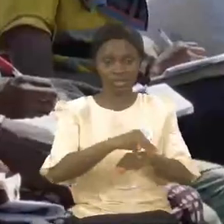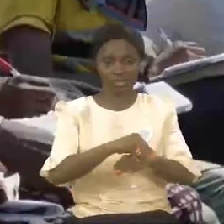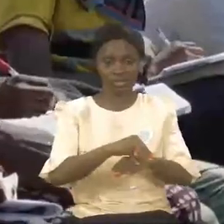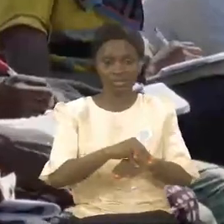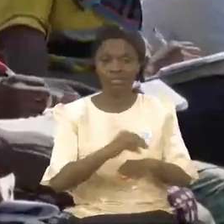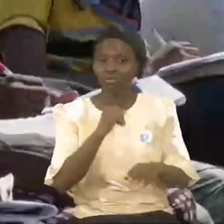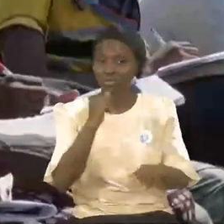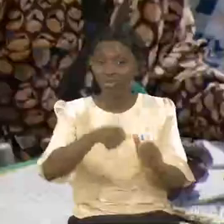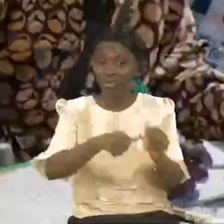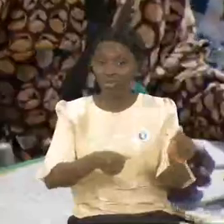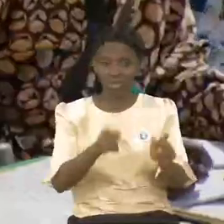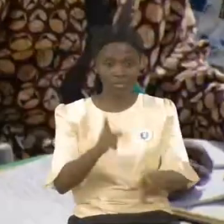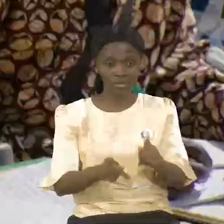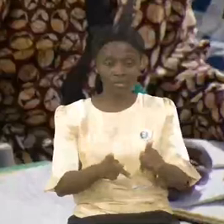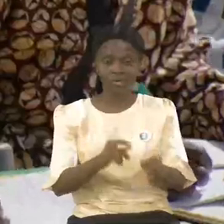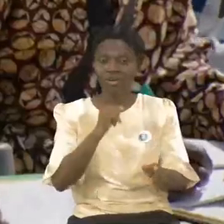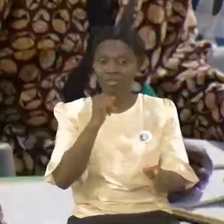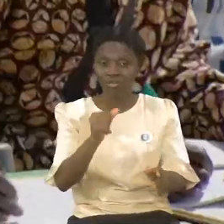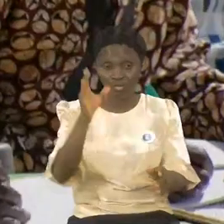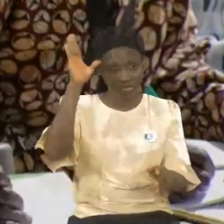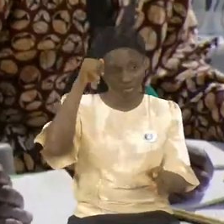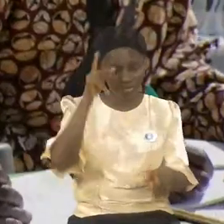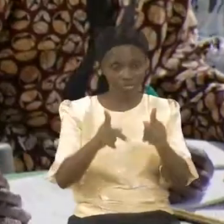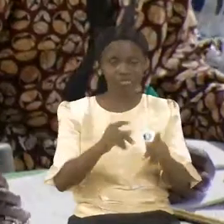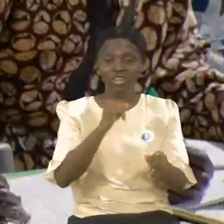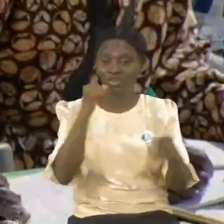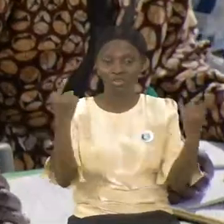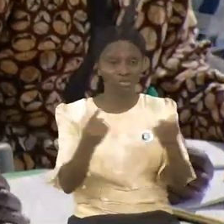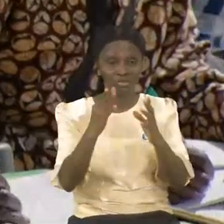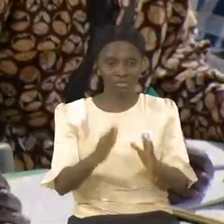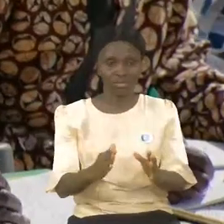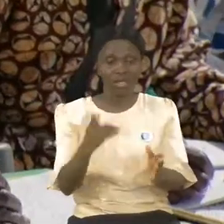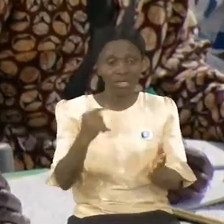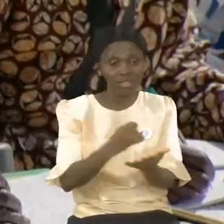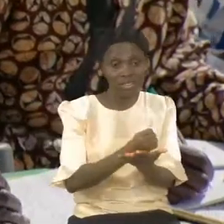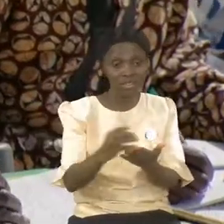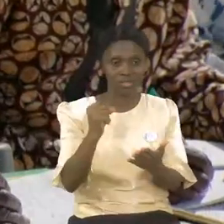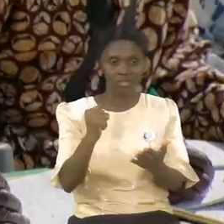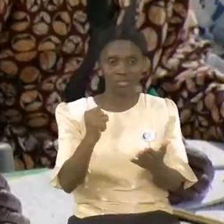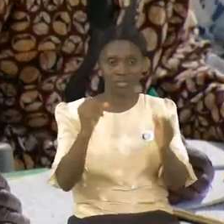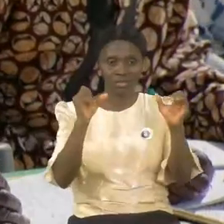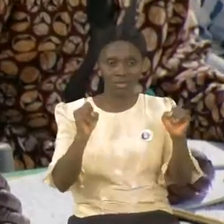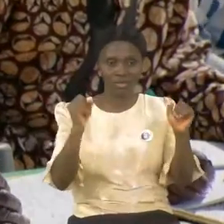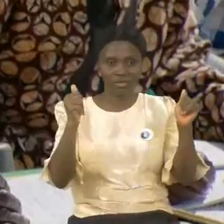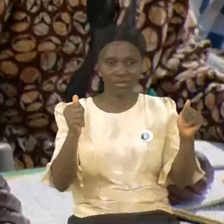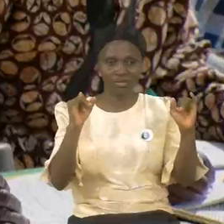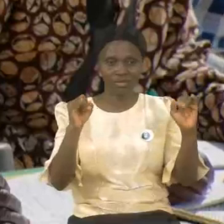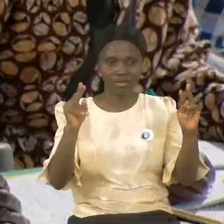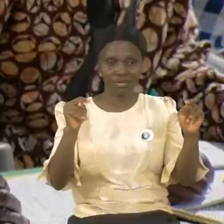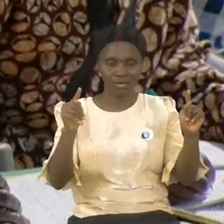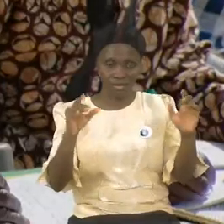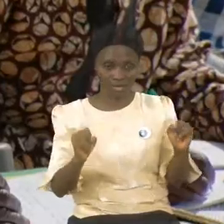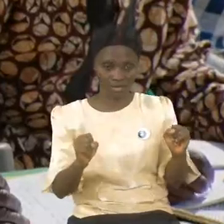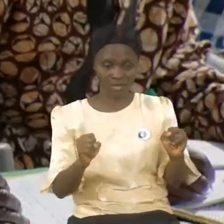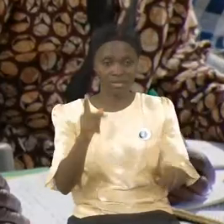rétrogrades les saints et non les prodigues les saints les enfants de Dieu qui demeure et qui